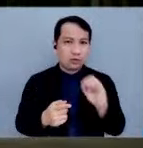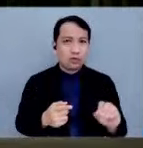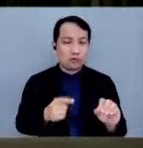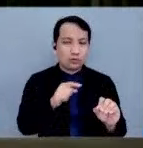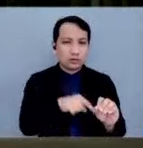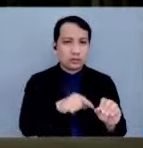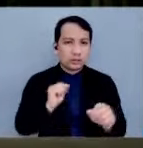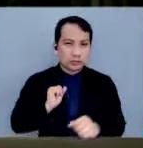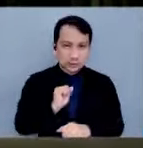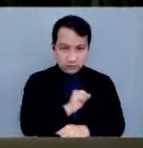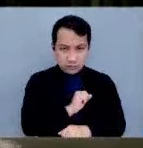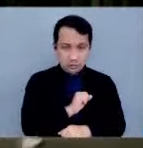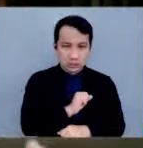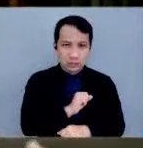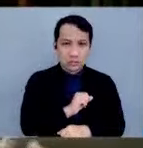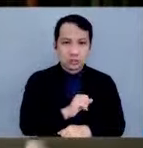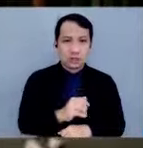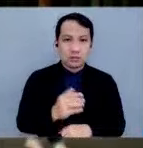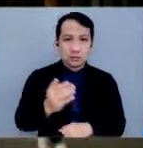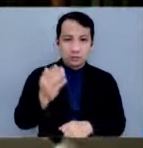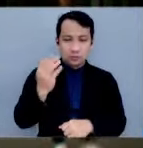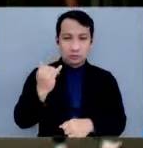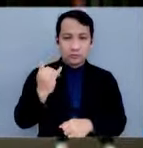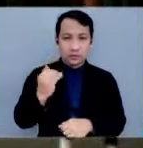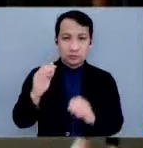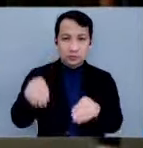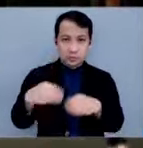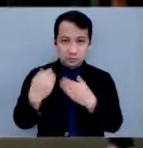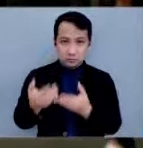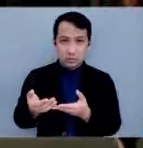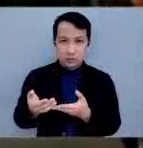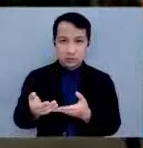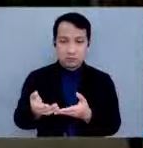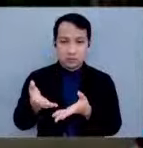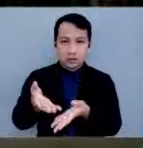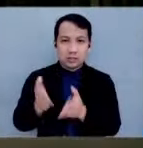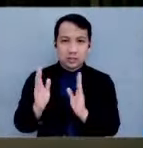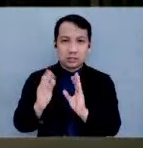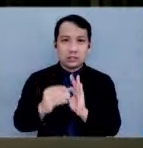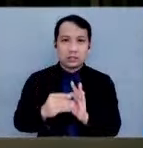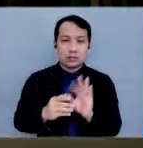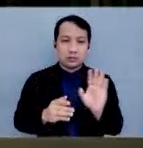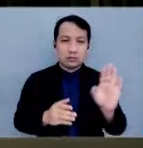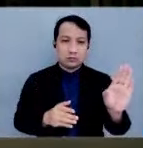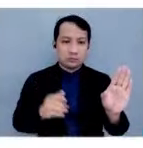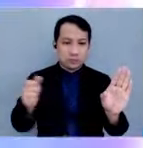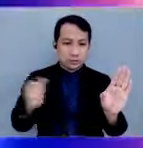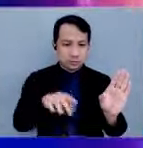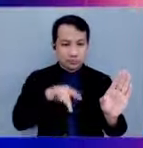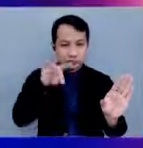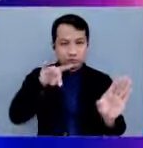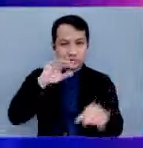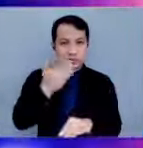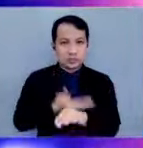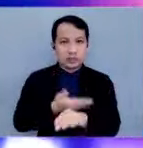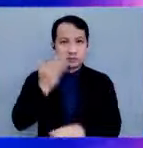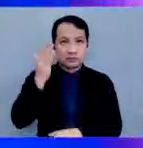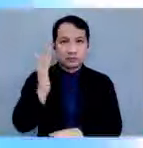Senado. Gayunpaman, nabigyan pa rin ng kaunting palugit ang appointed son of God.